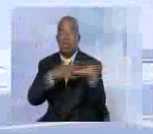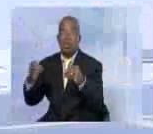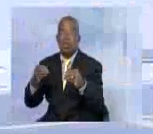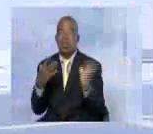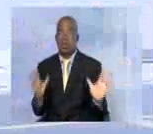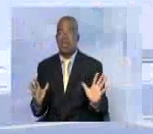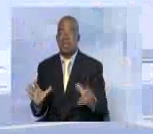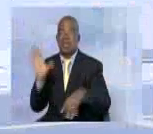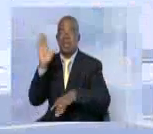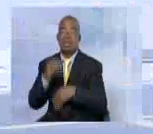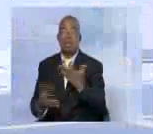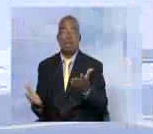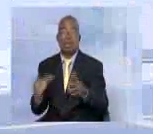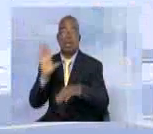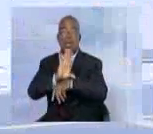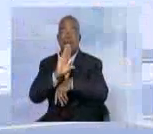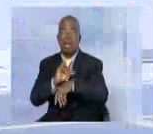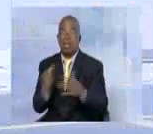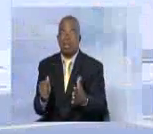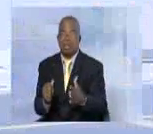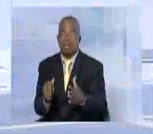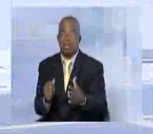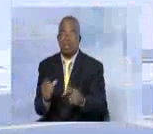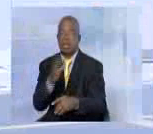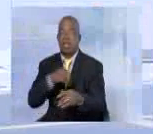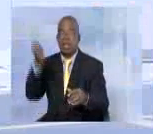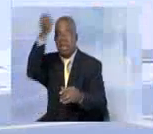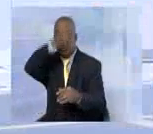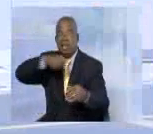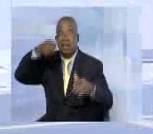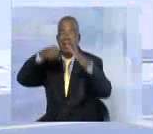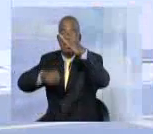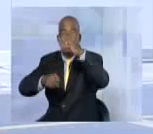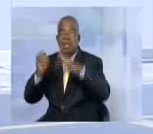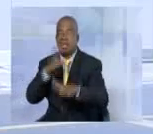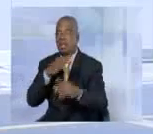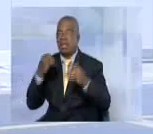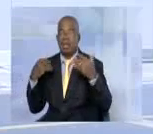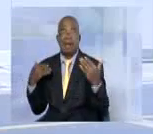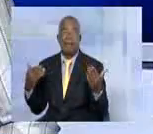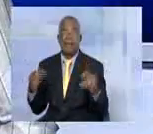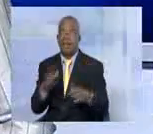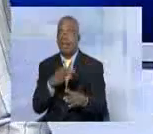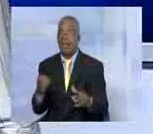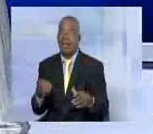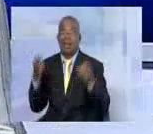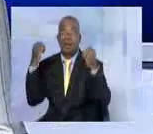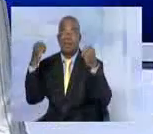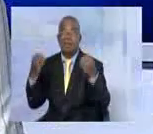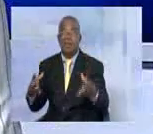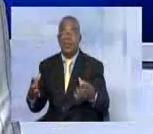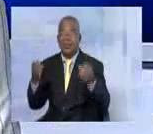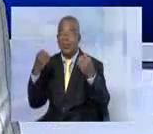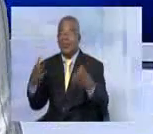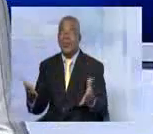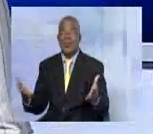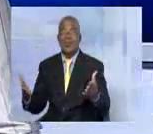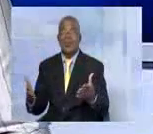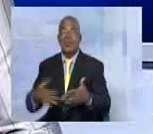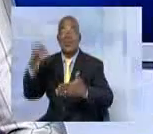Johannesburg, les arts décoratifs africains font leur entrée au musée. En tout, quelques 200 œuvres et 100 artistes sont